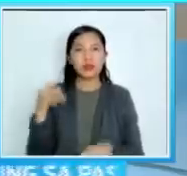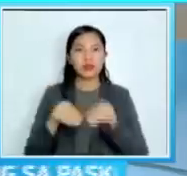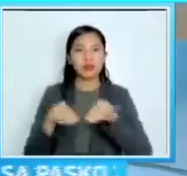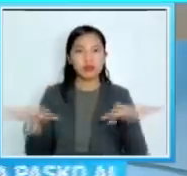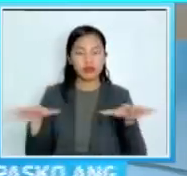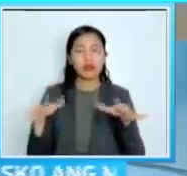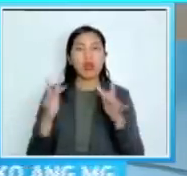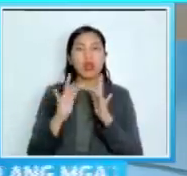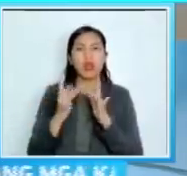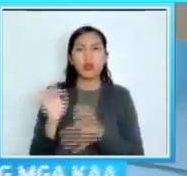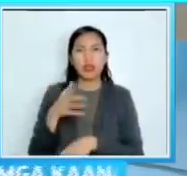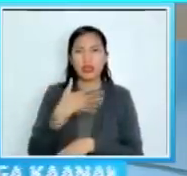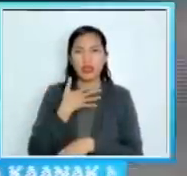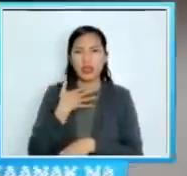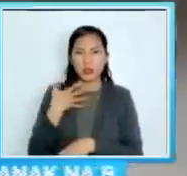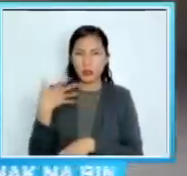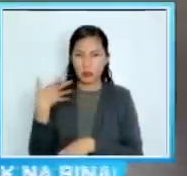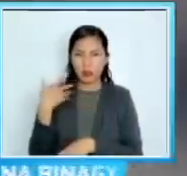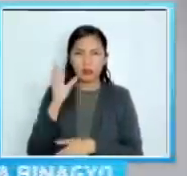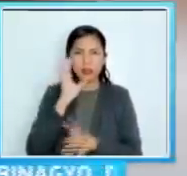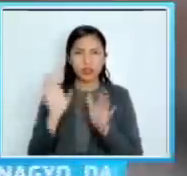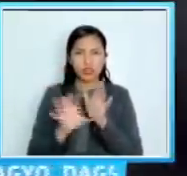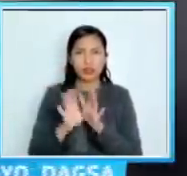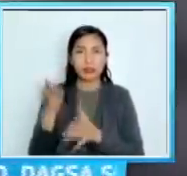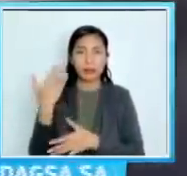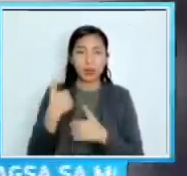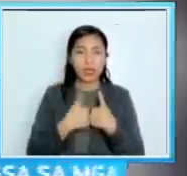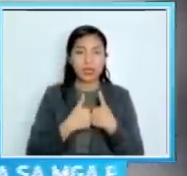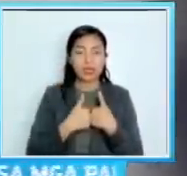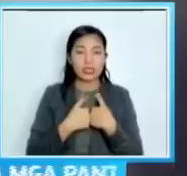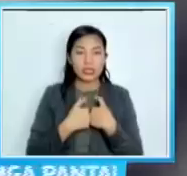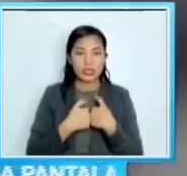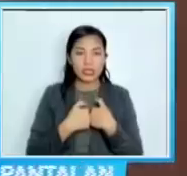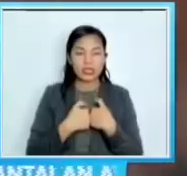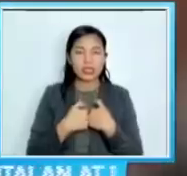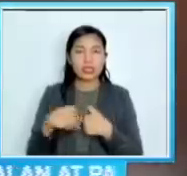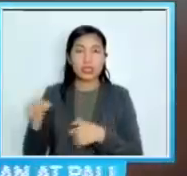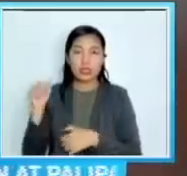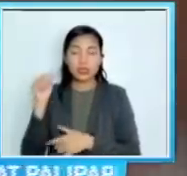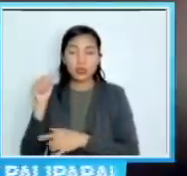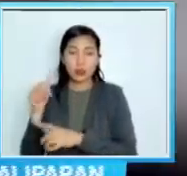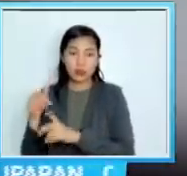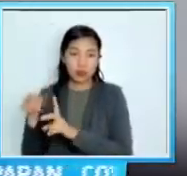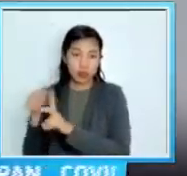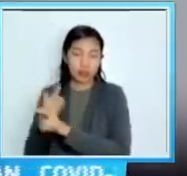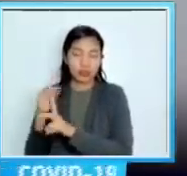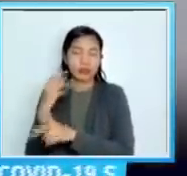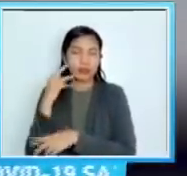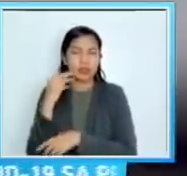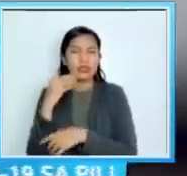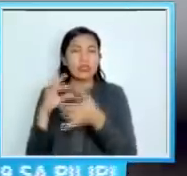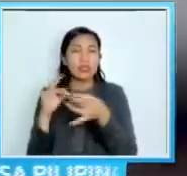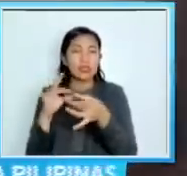larawan ng kanyang dating nobya. Kwento ng biktima, binablockmail umano siya ng suspect para makipagbalikan sa kanya. Kapalit